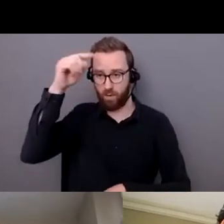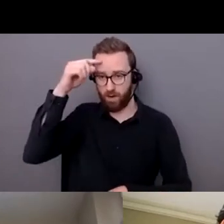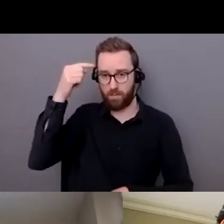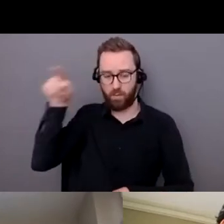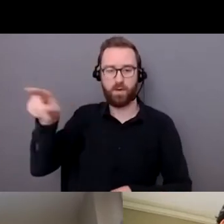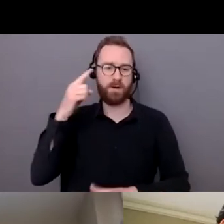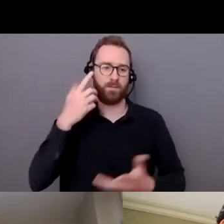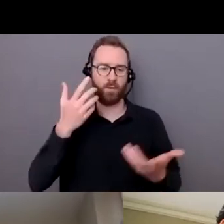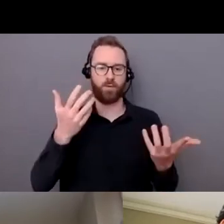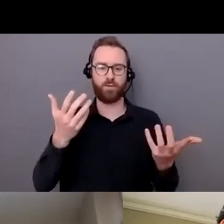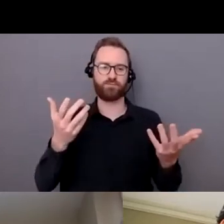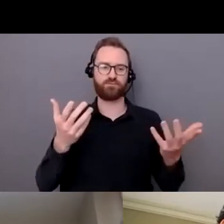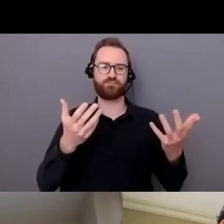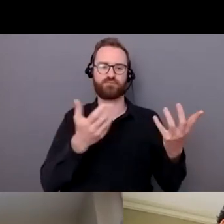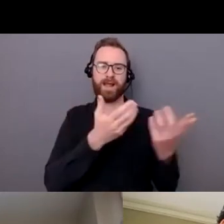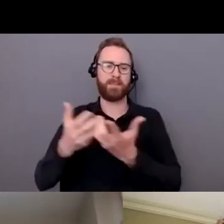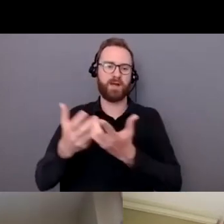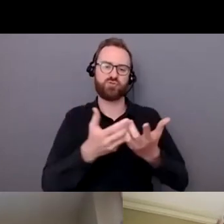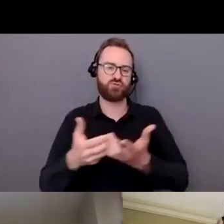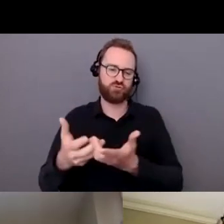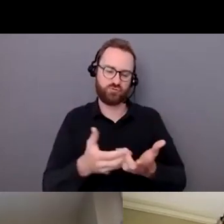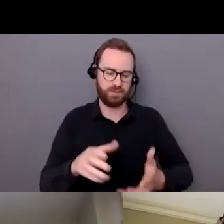arrimages. Donc, les services sont gratuits.